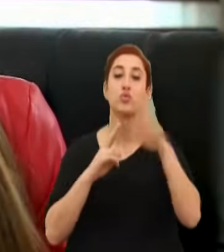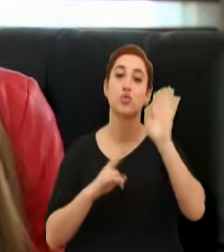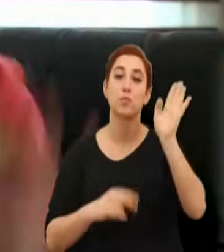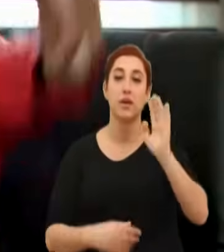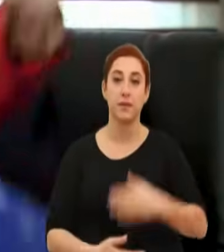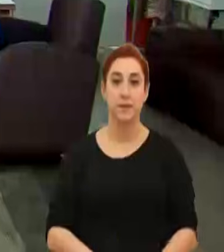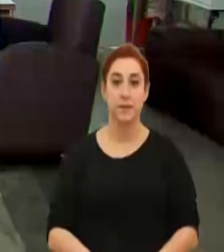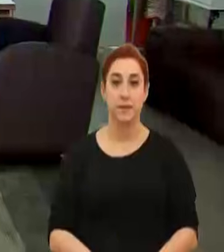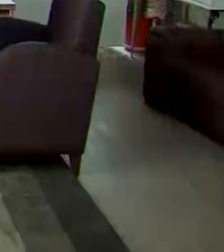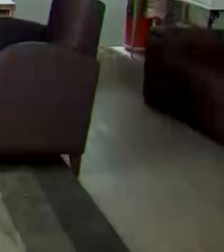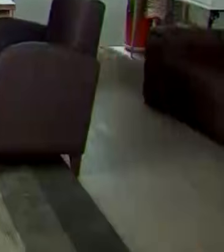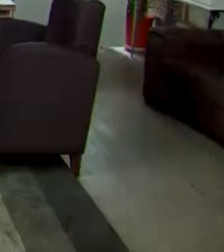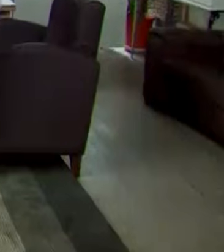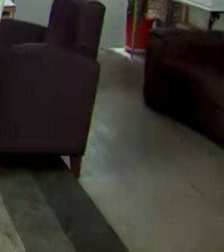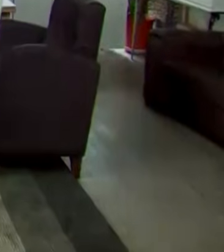görüşürüz. Bye.